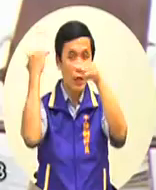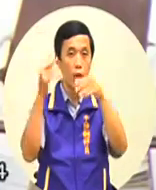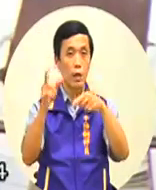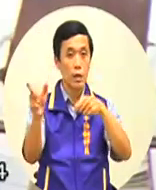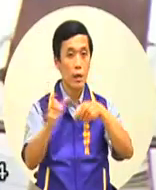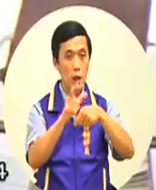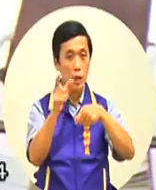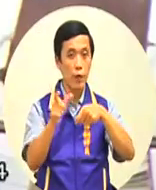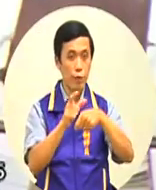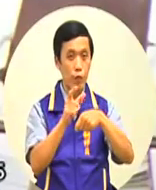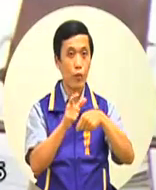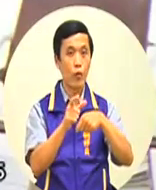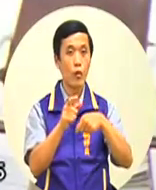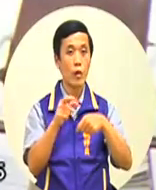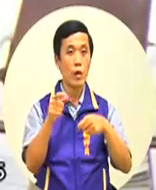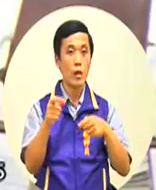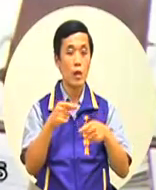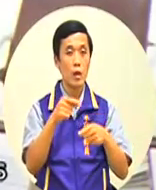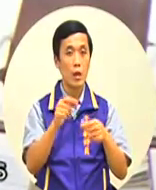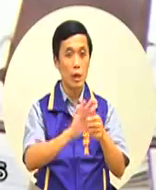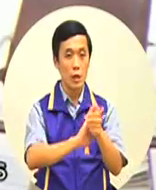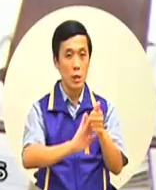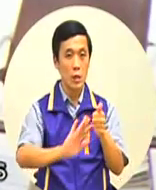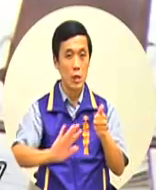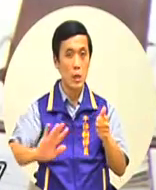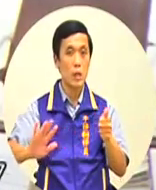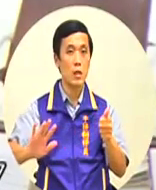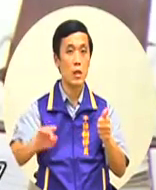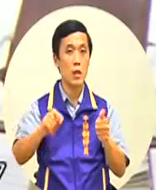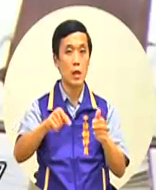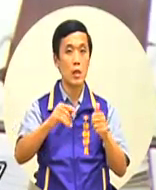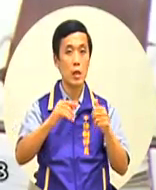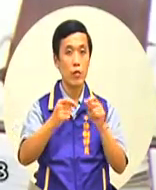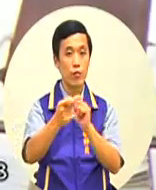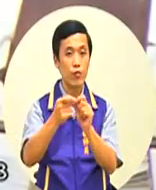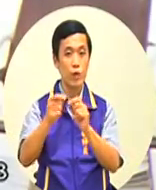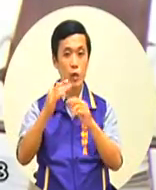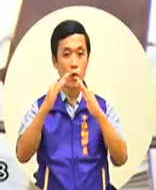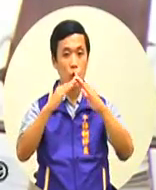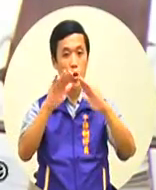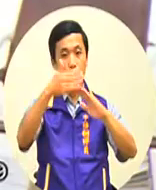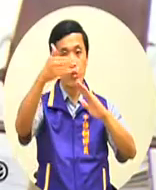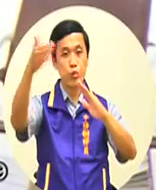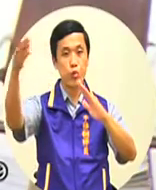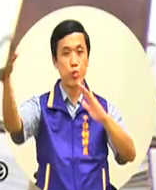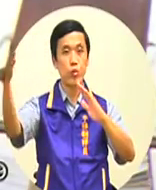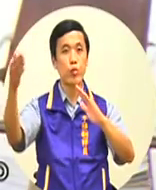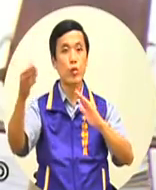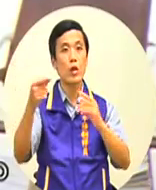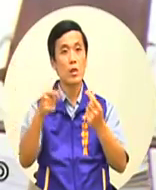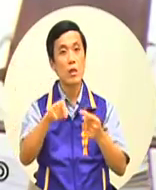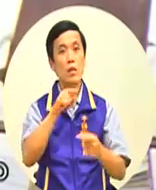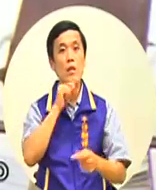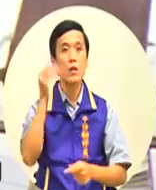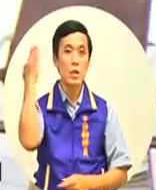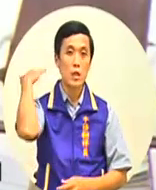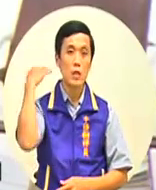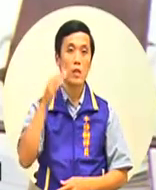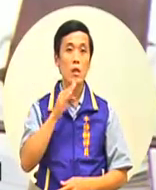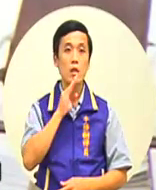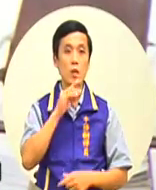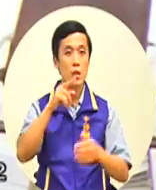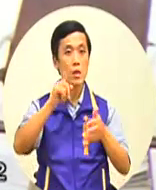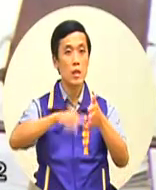弄门，啊，给咱弄到真正规个哈，迄个厝顶拢飞起哈，啊，这个是当时哦，它是一个简易